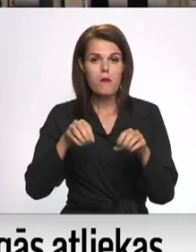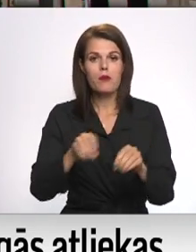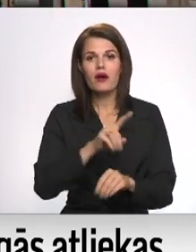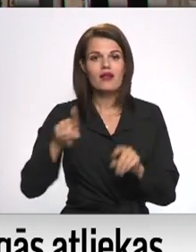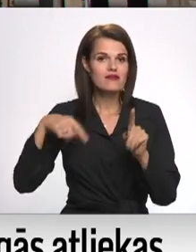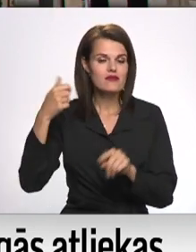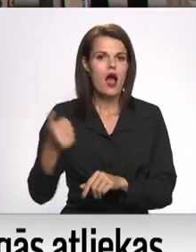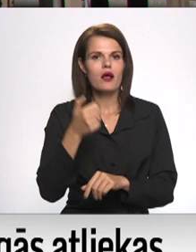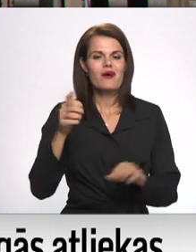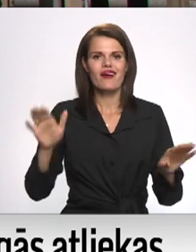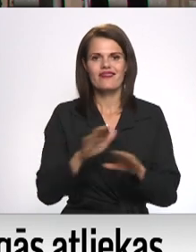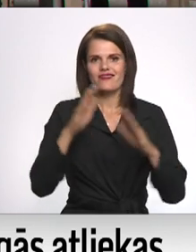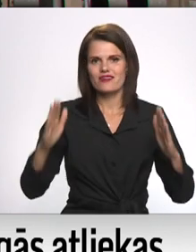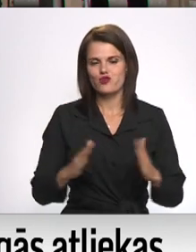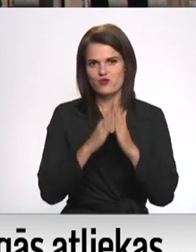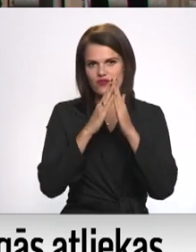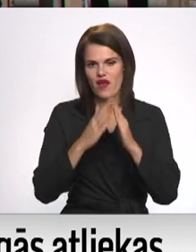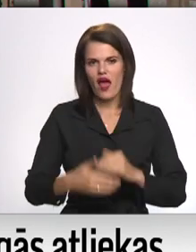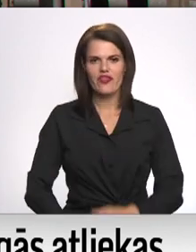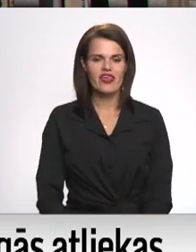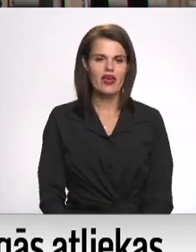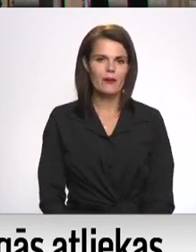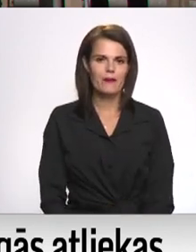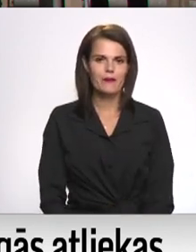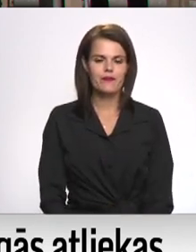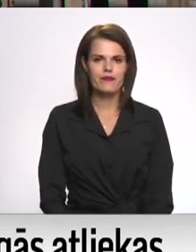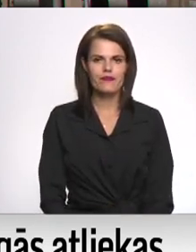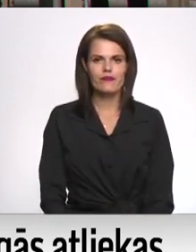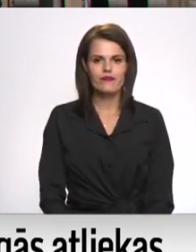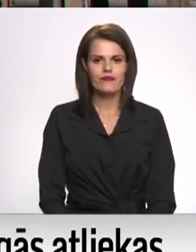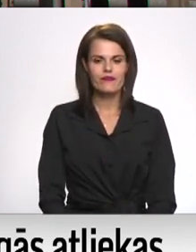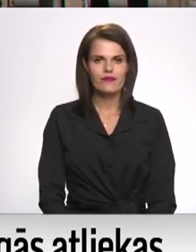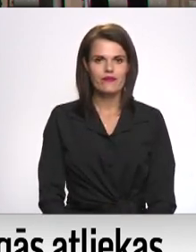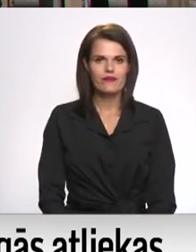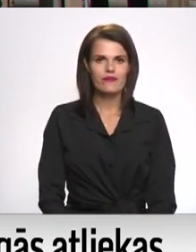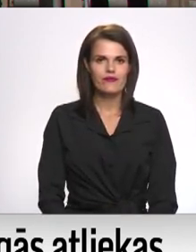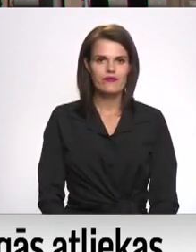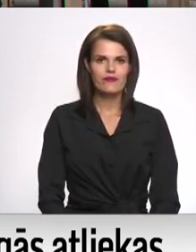gada dziesmu svētkiem. Ģirds Zvirbulis, Normunds Čirkste, Latvijas televīzija.